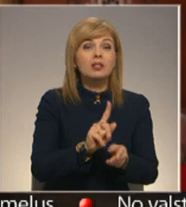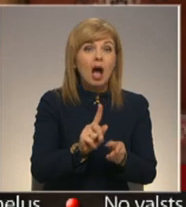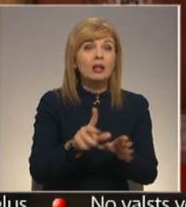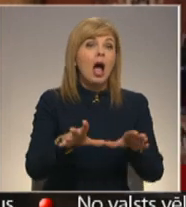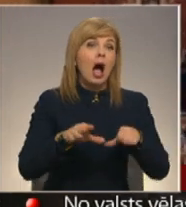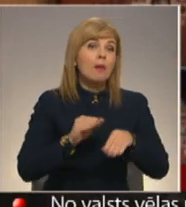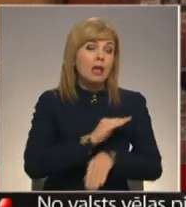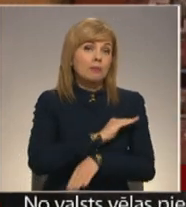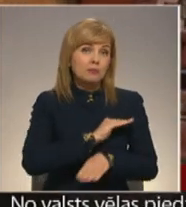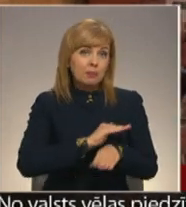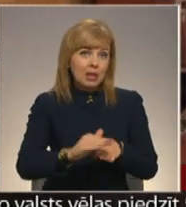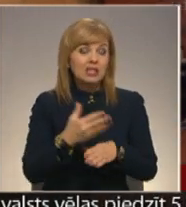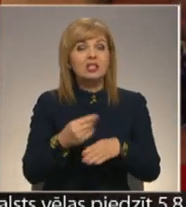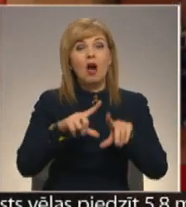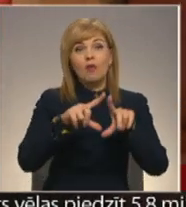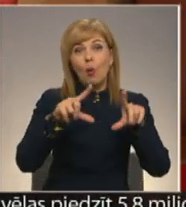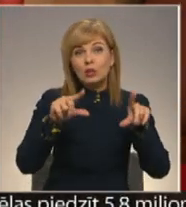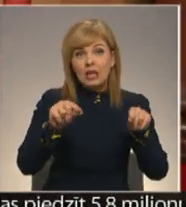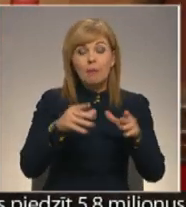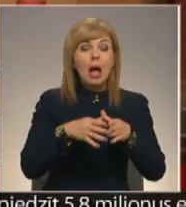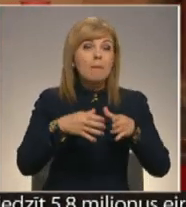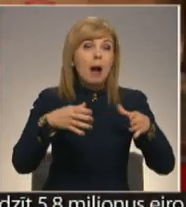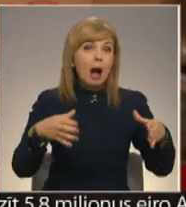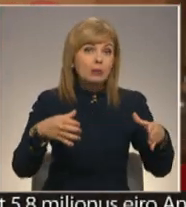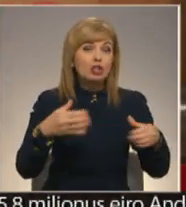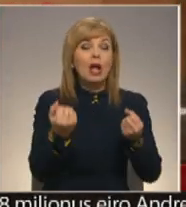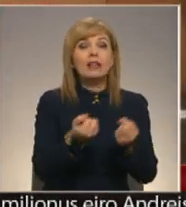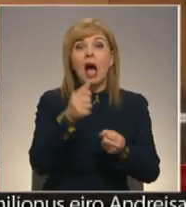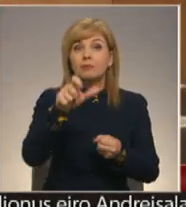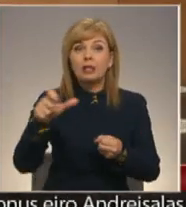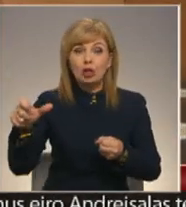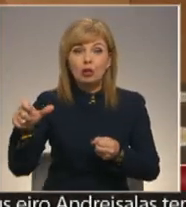apņēmības pilns savu uzņēmumu Silvernaut paplašināt ar darbinieku